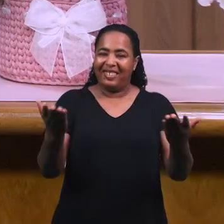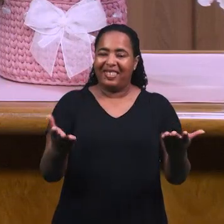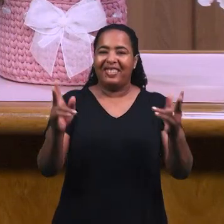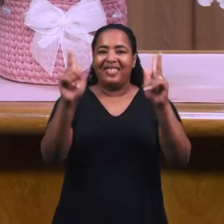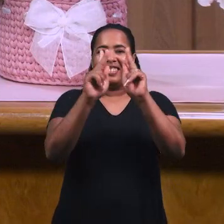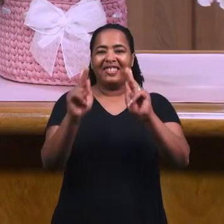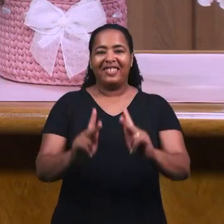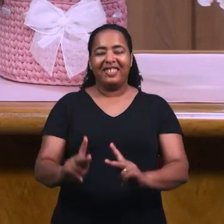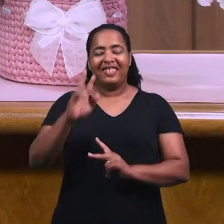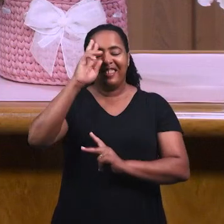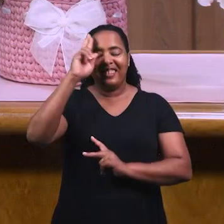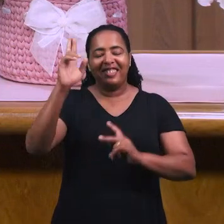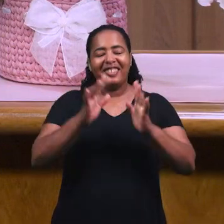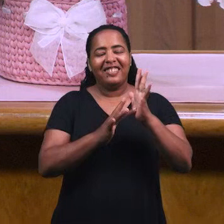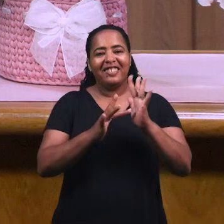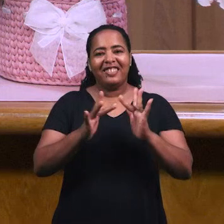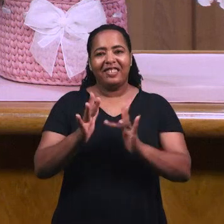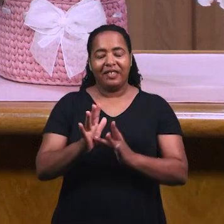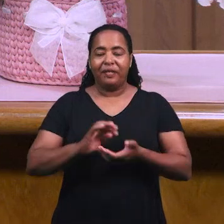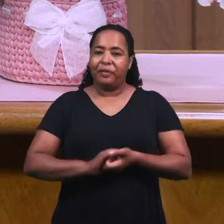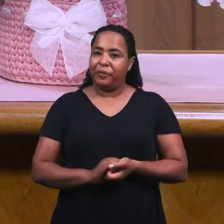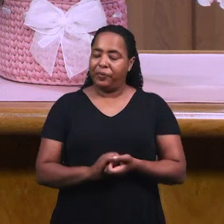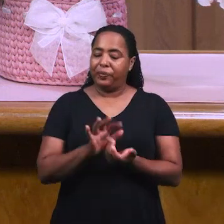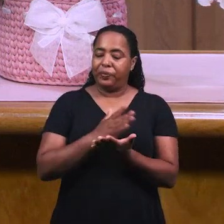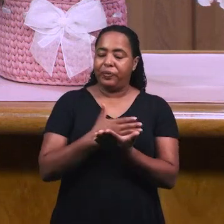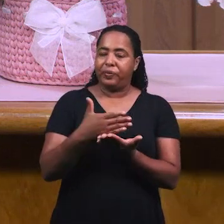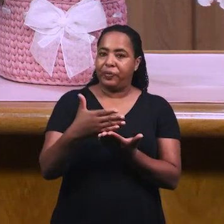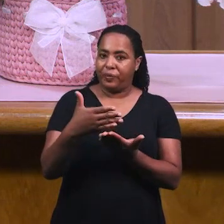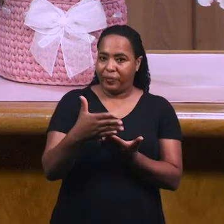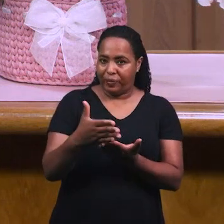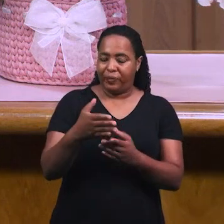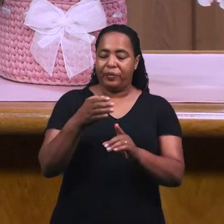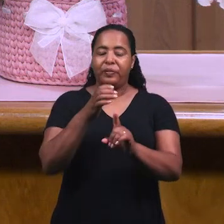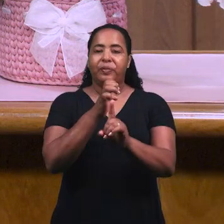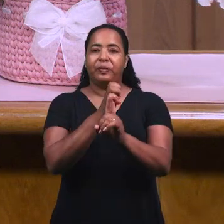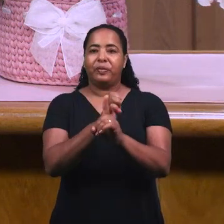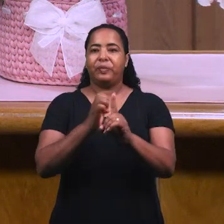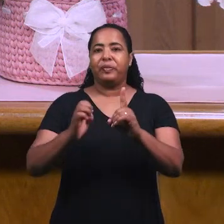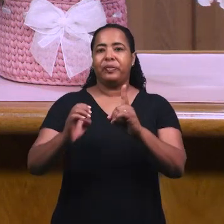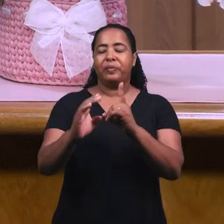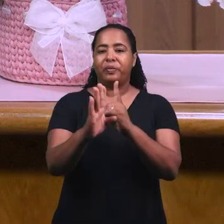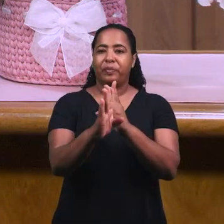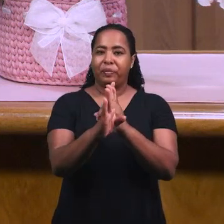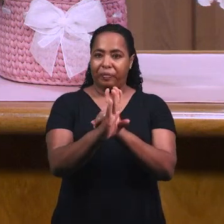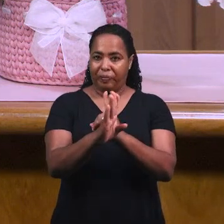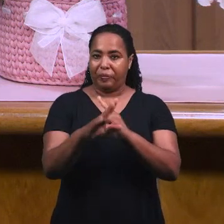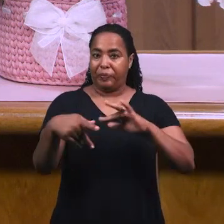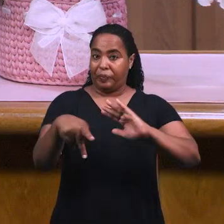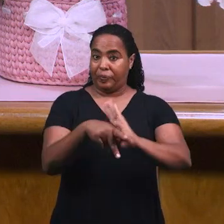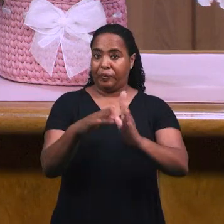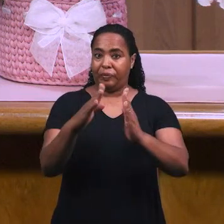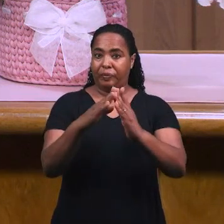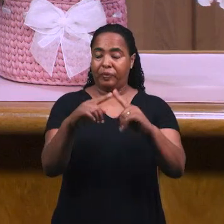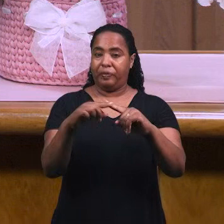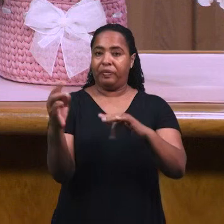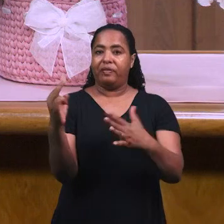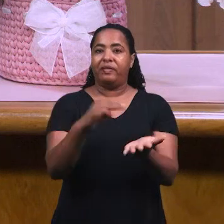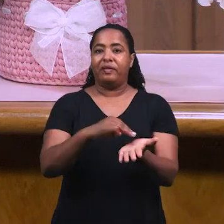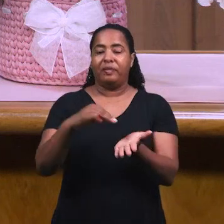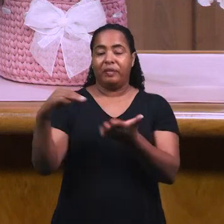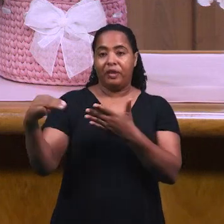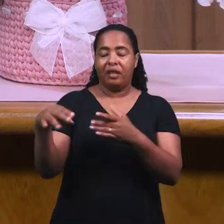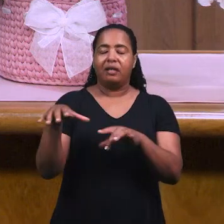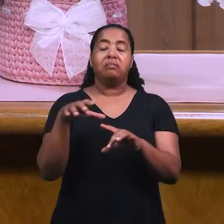Je salue à tous dans la paix du Seigneur Jésus. Nous commençons maintenant l'école biblique dominicale de l'Église chrétienne